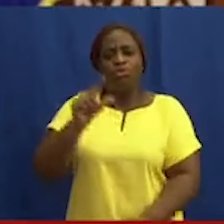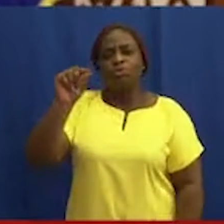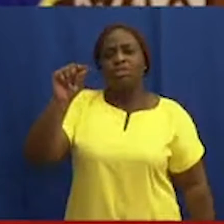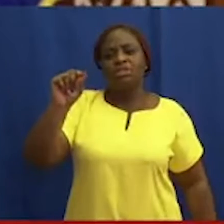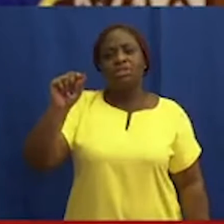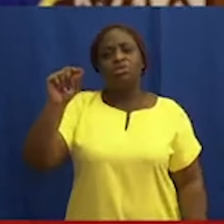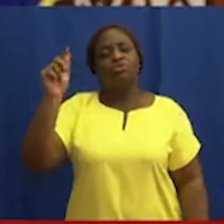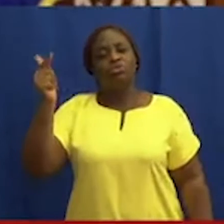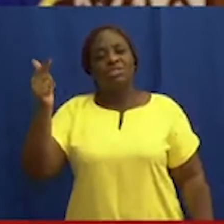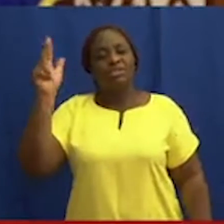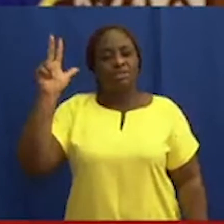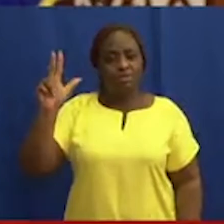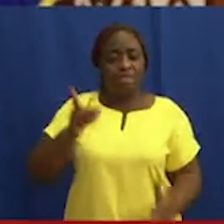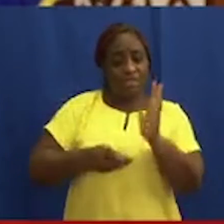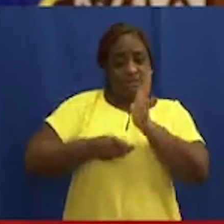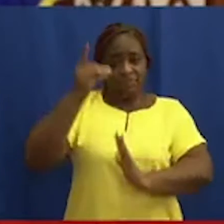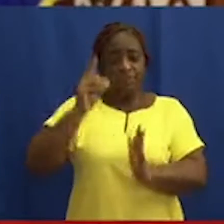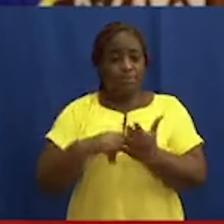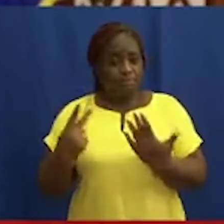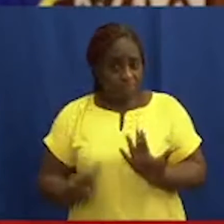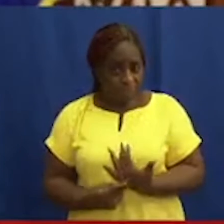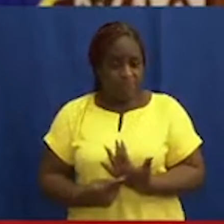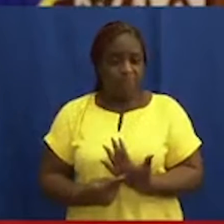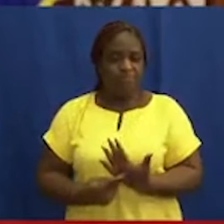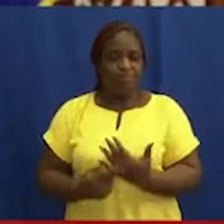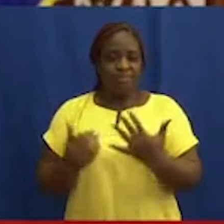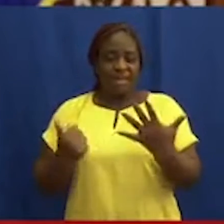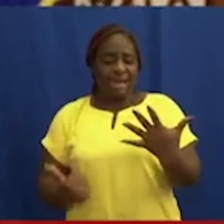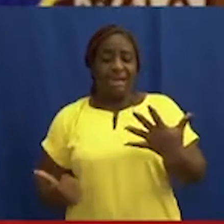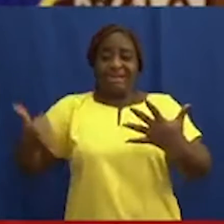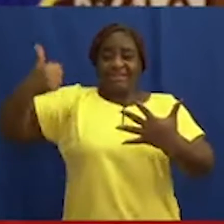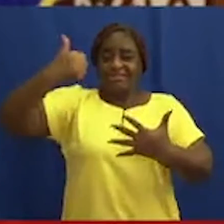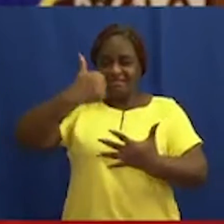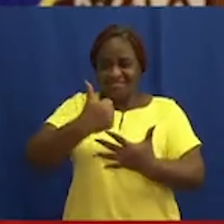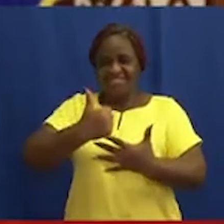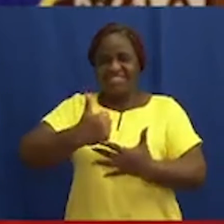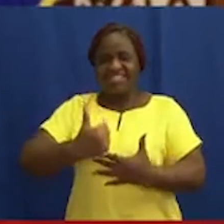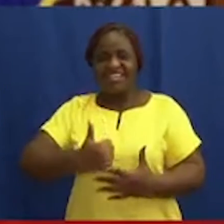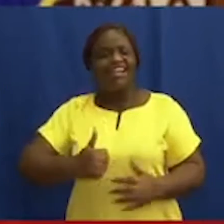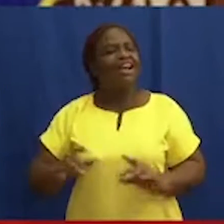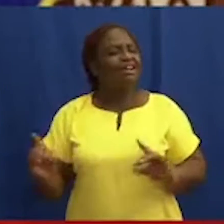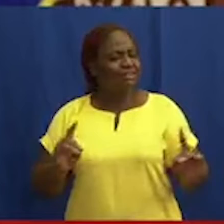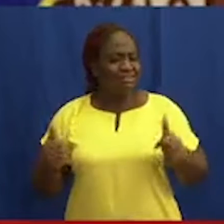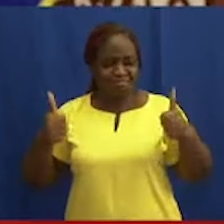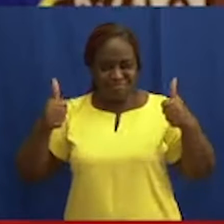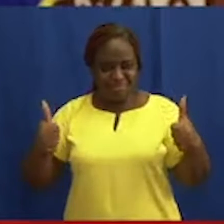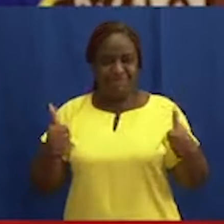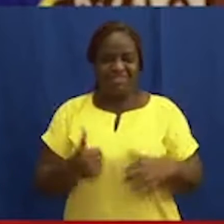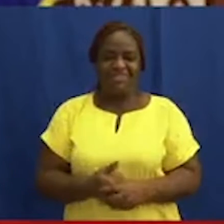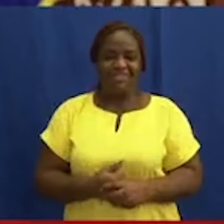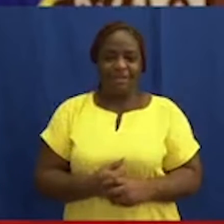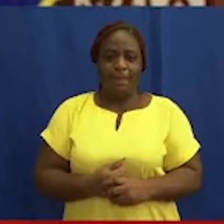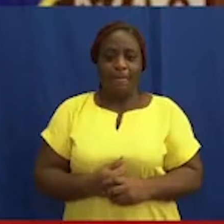ainihin kasafin kuɗi na shekarar 2023. Cikin zaman tattaunawar da aka yi mun